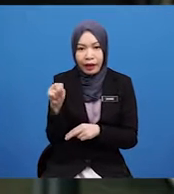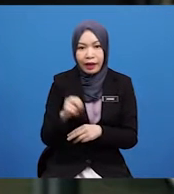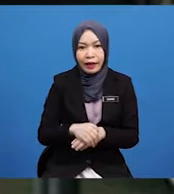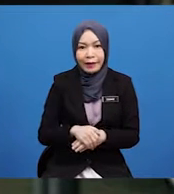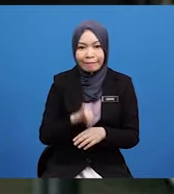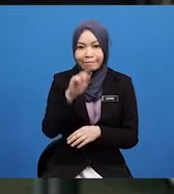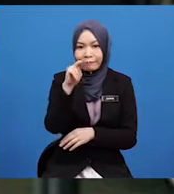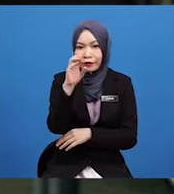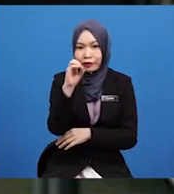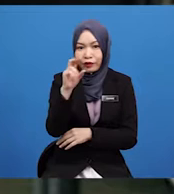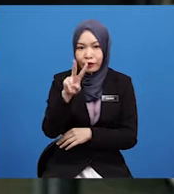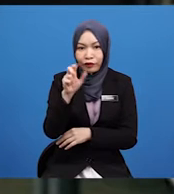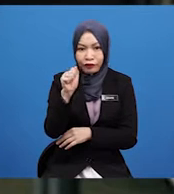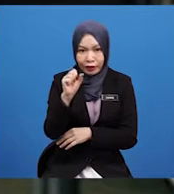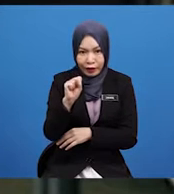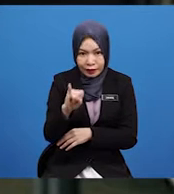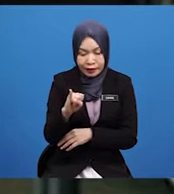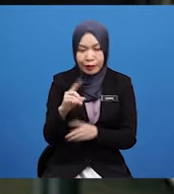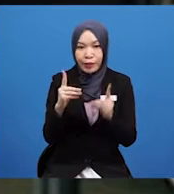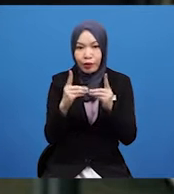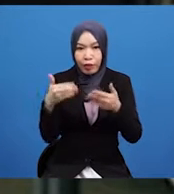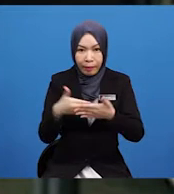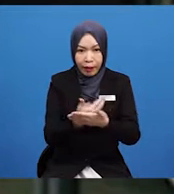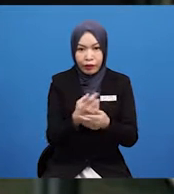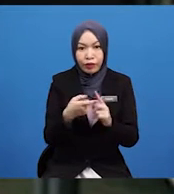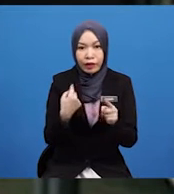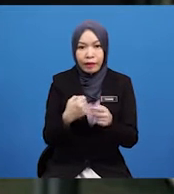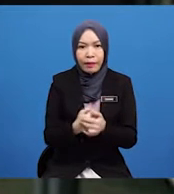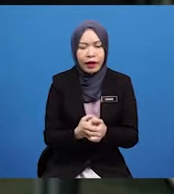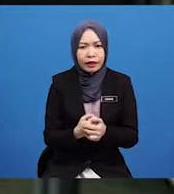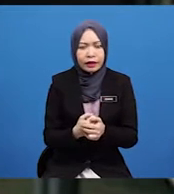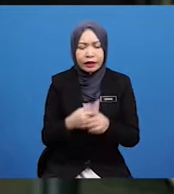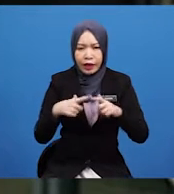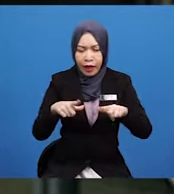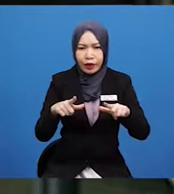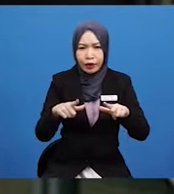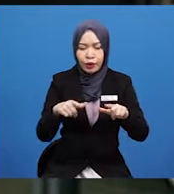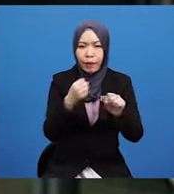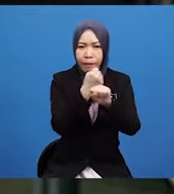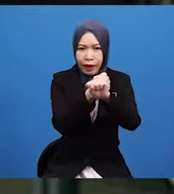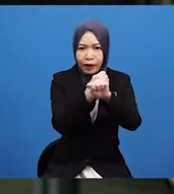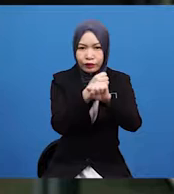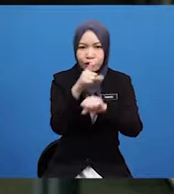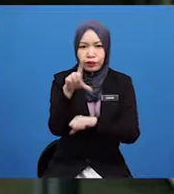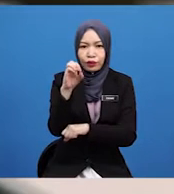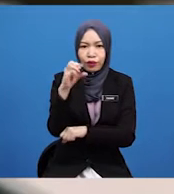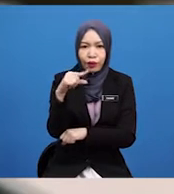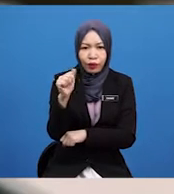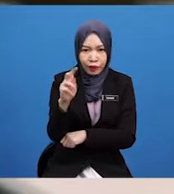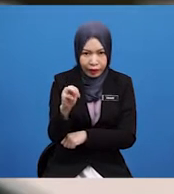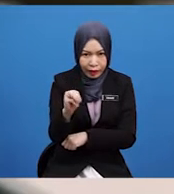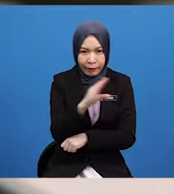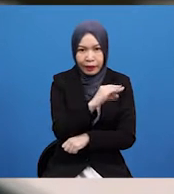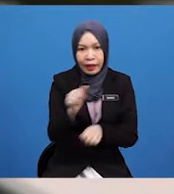peralatan daripada kayu Batu Tulang dan logam dalam aktiviti seharian